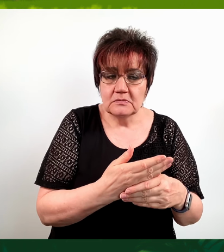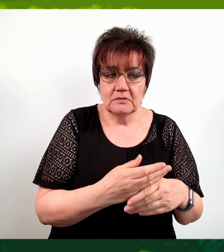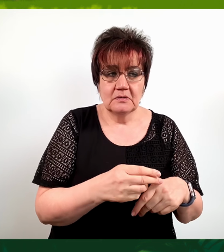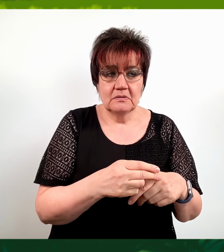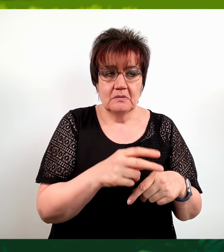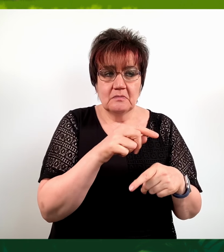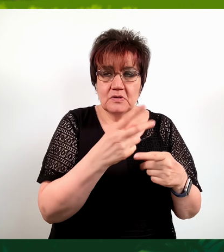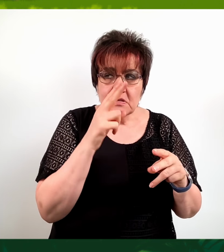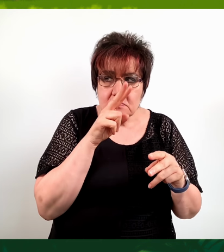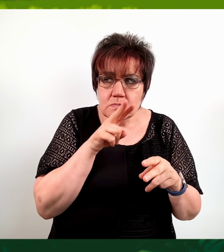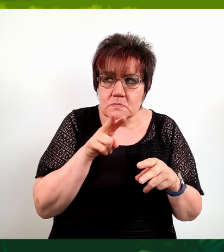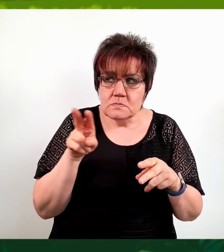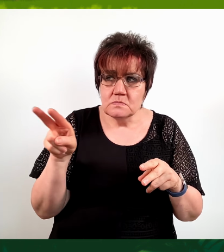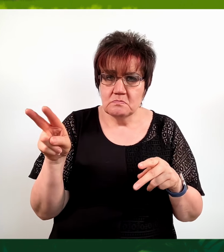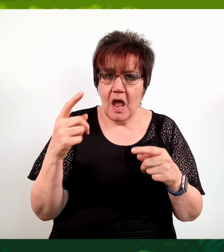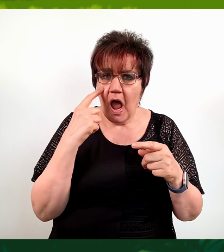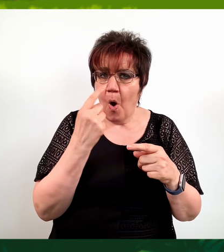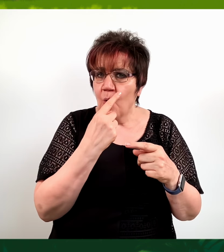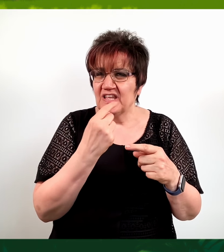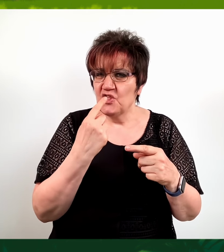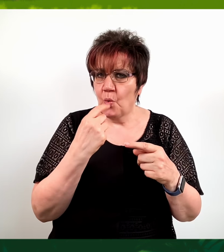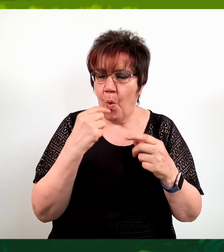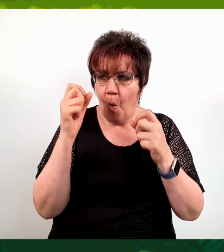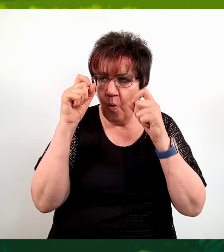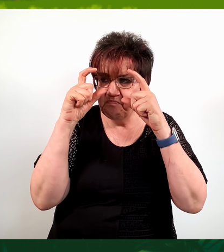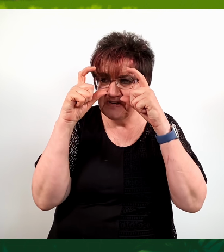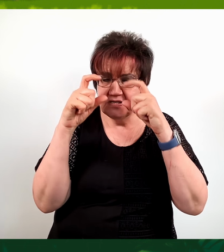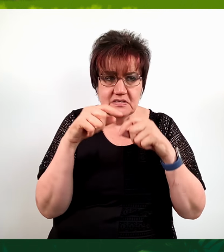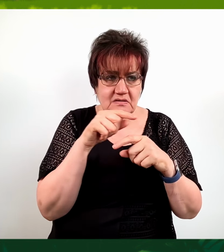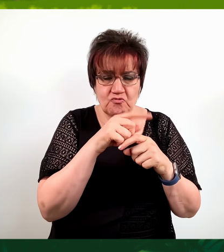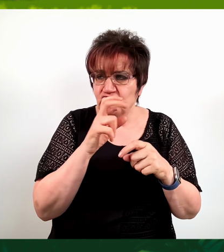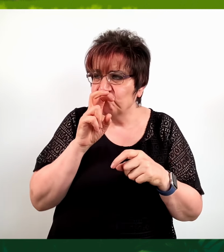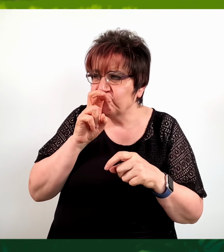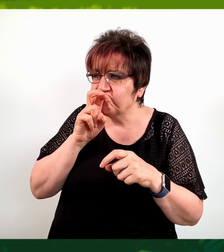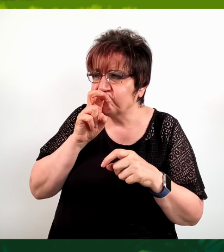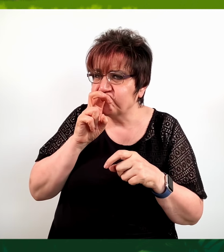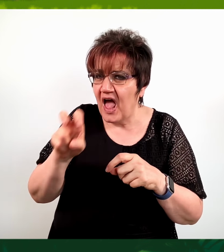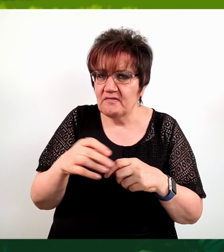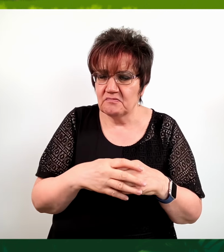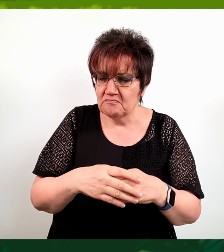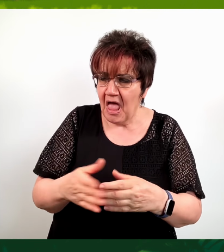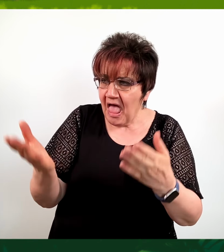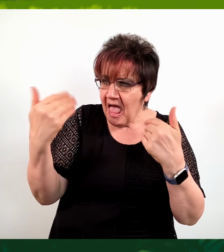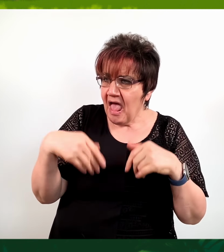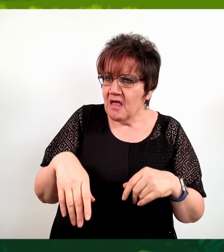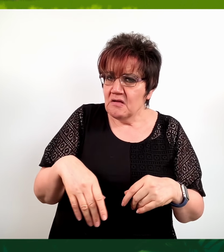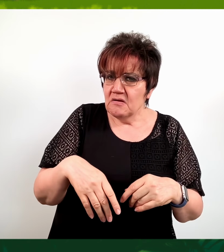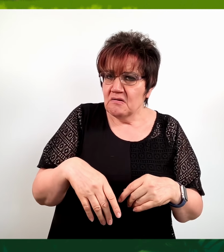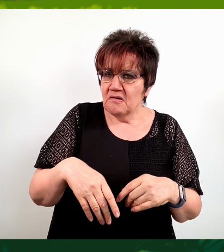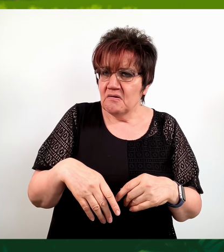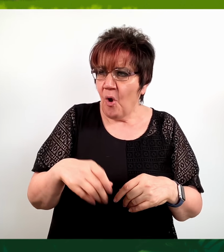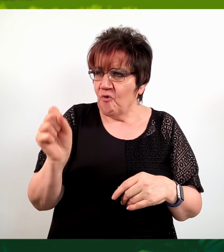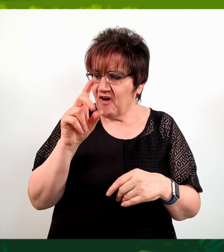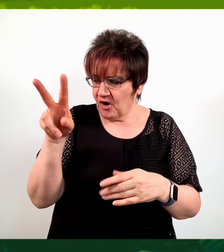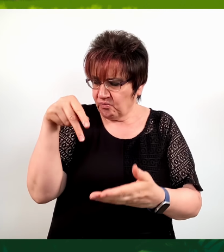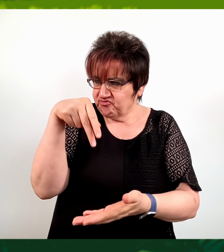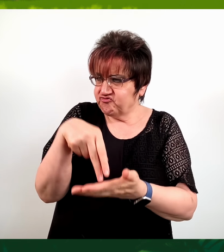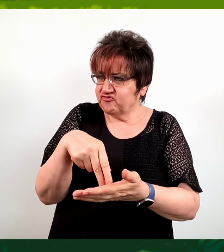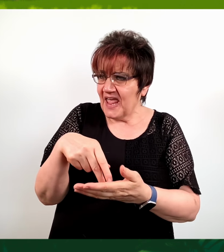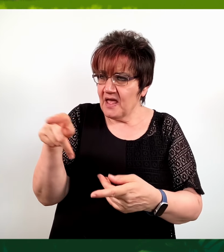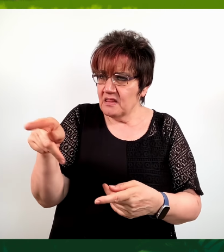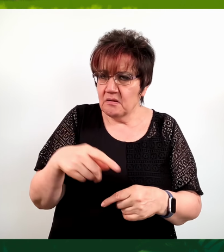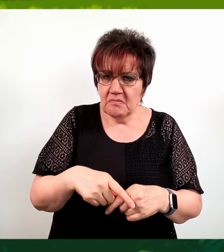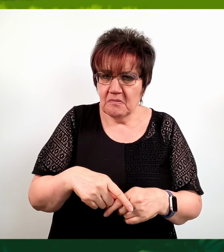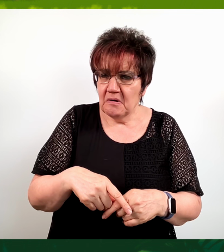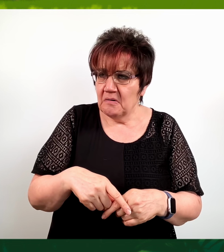beiden Mädchen aus zwei roten, großen Augen an und fingern zu schreien. Hey, was steht ihr denn da so